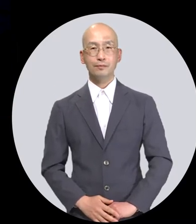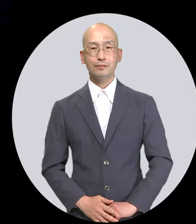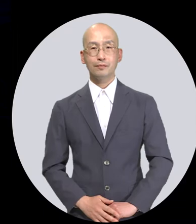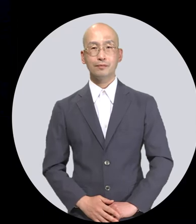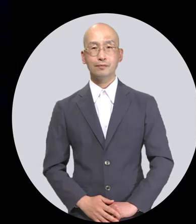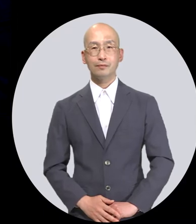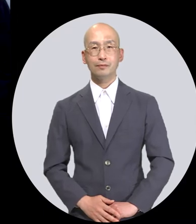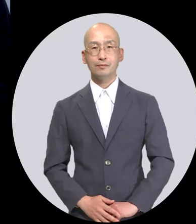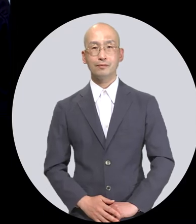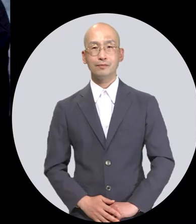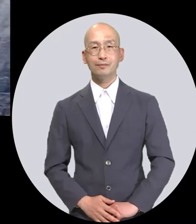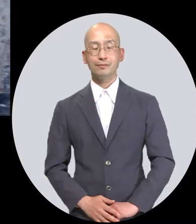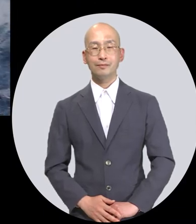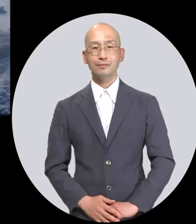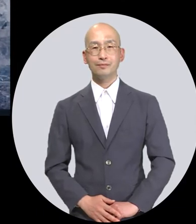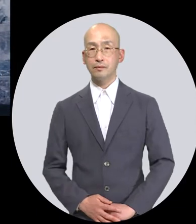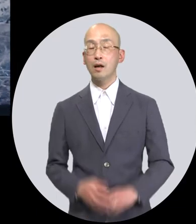はい。